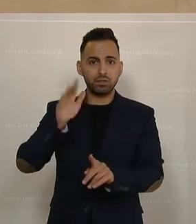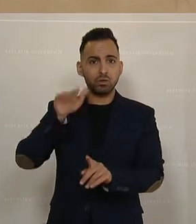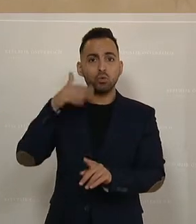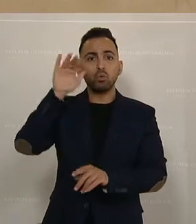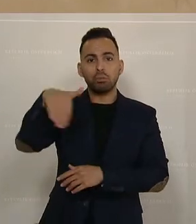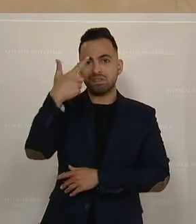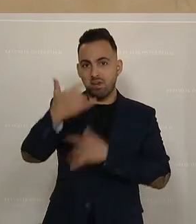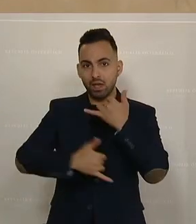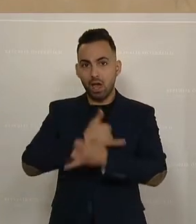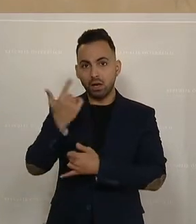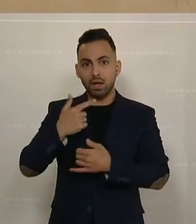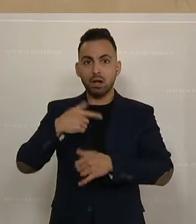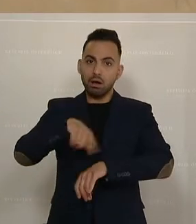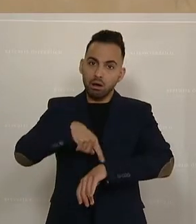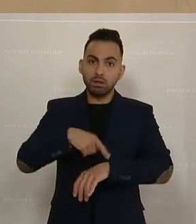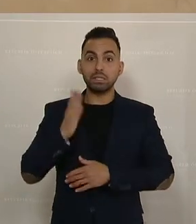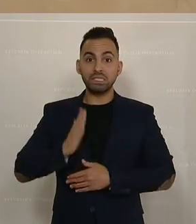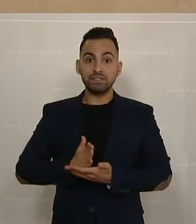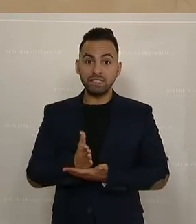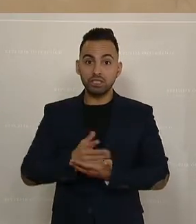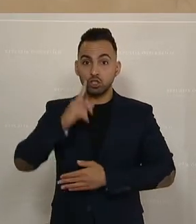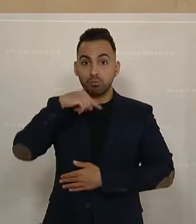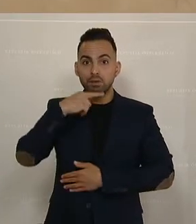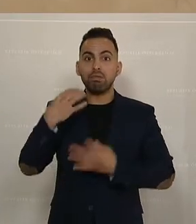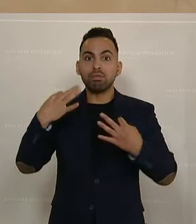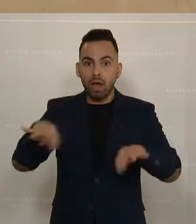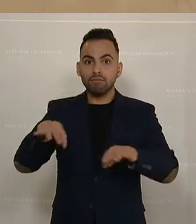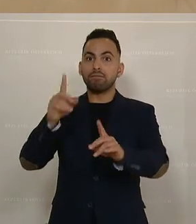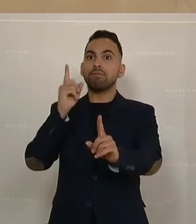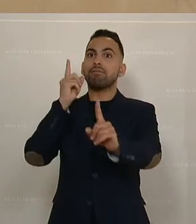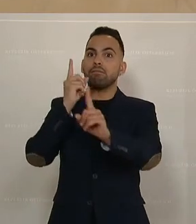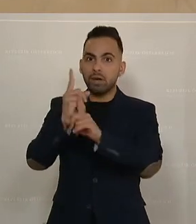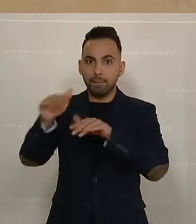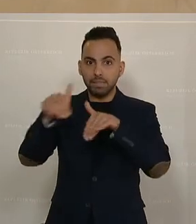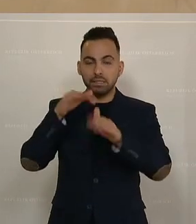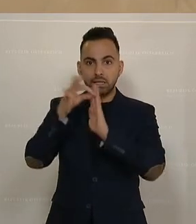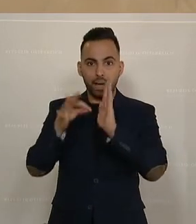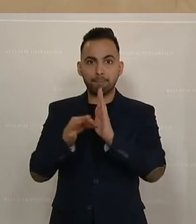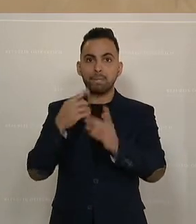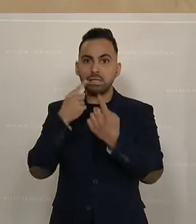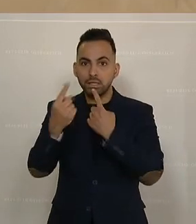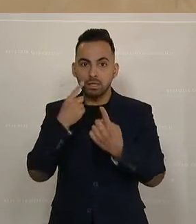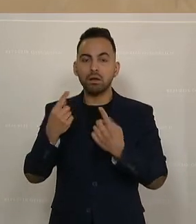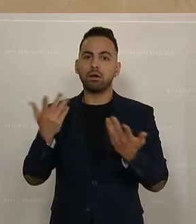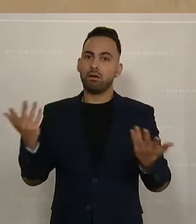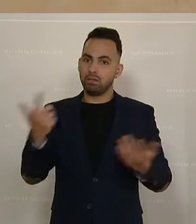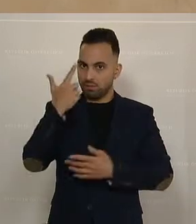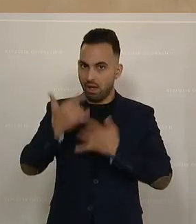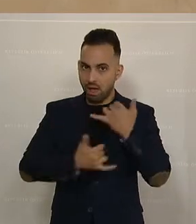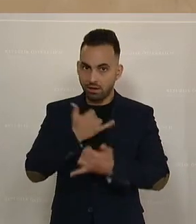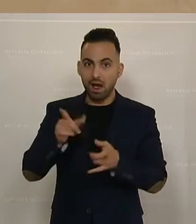jahre gebraucht bis die zivilen sprecher einen anderes besuch gemeinsam bei der frau ministerin bekommen haben und auch sozusagen